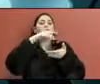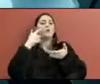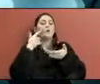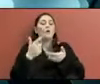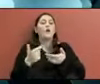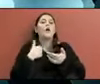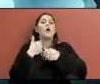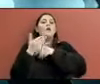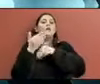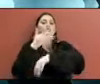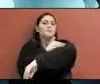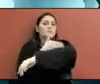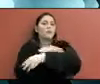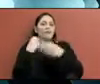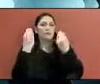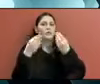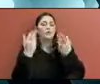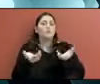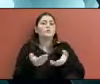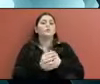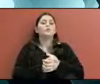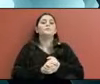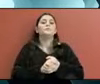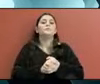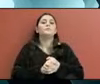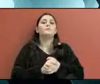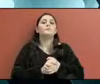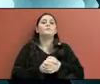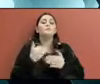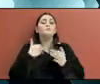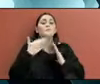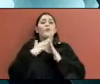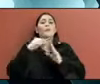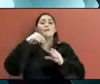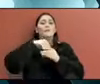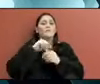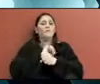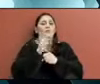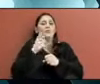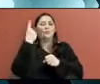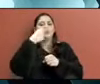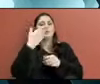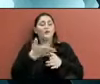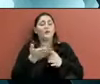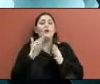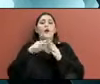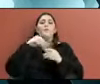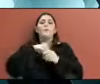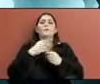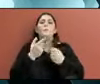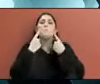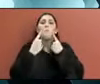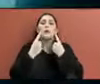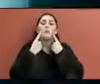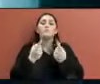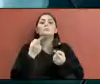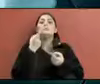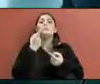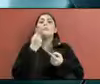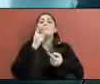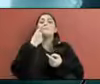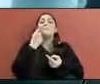sıkıntımız yok. Yine Covid sürecinde biz evde bakım birimimizle şu anda yaklaşık